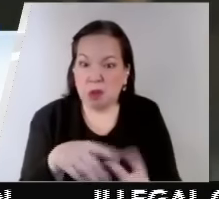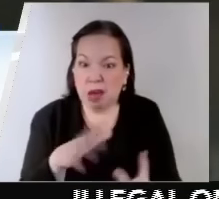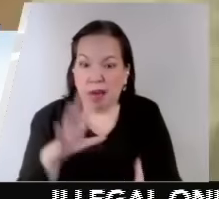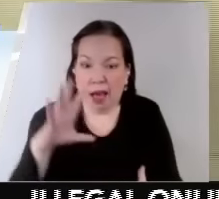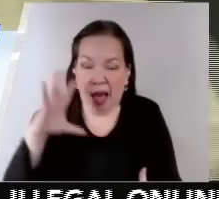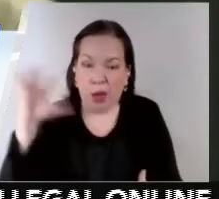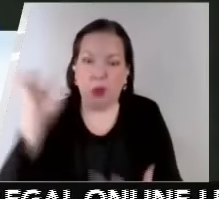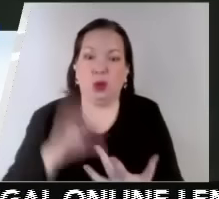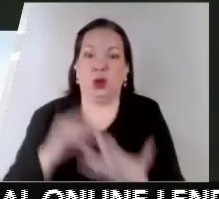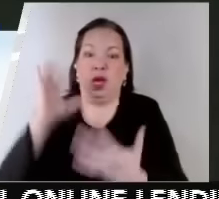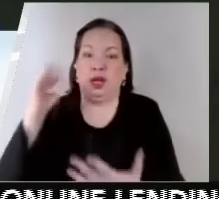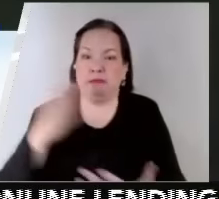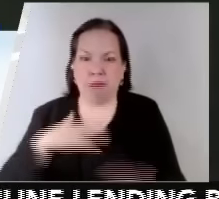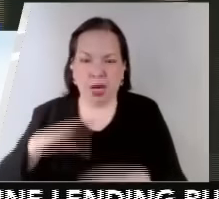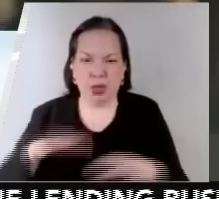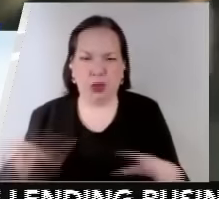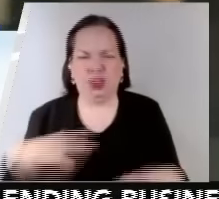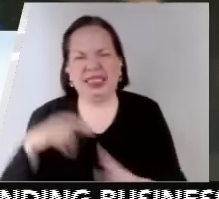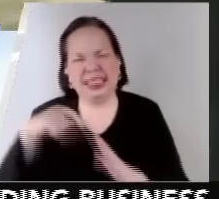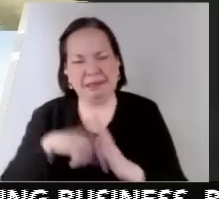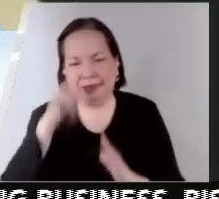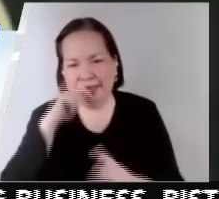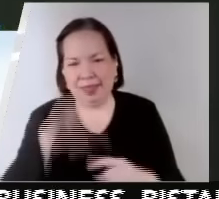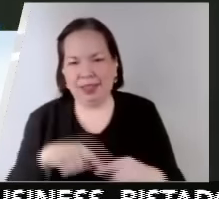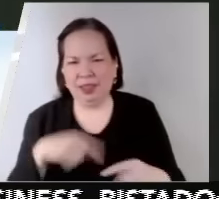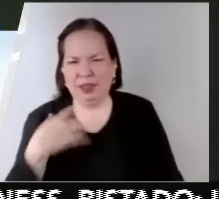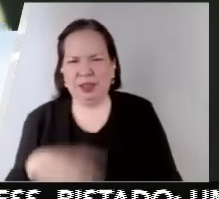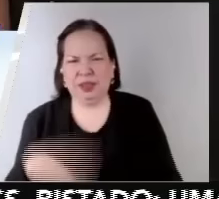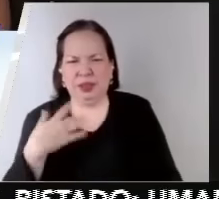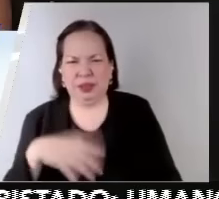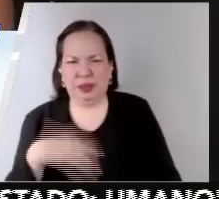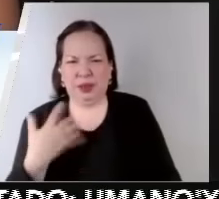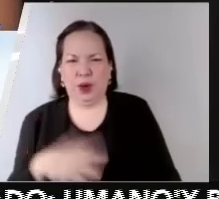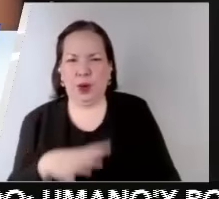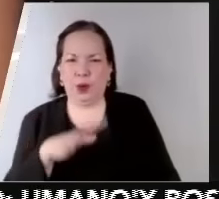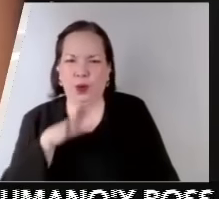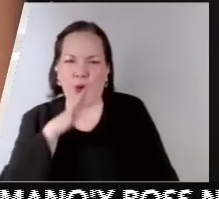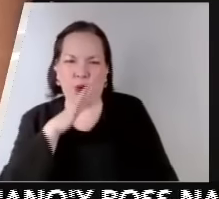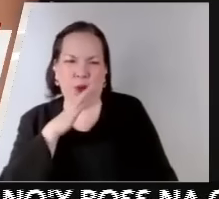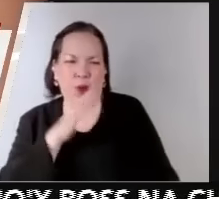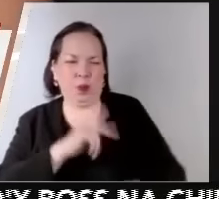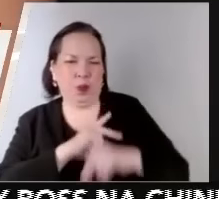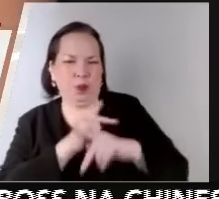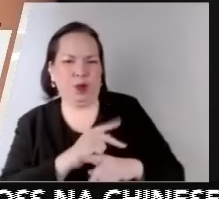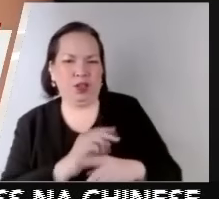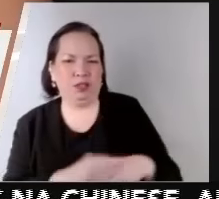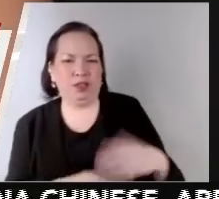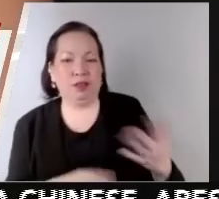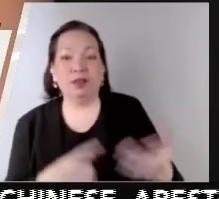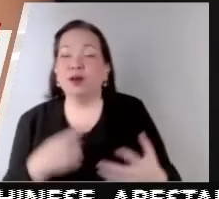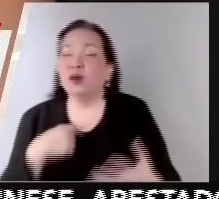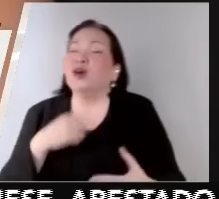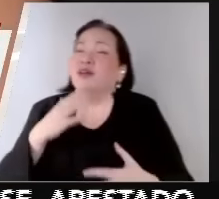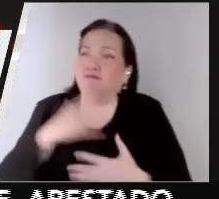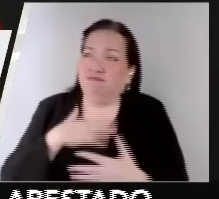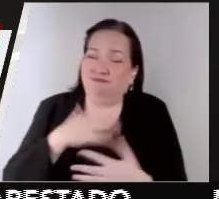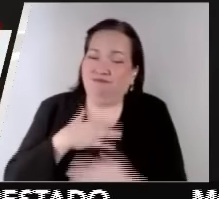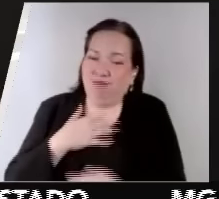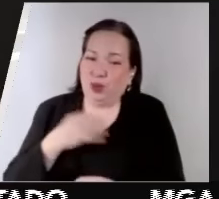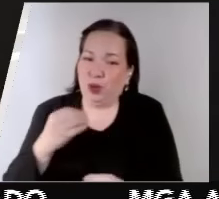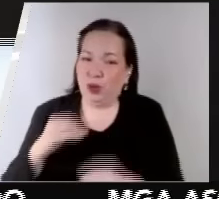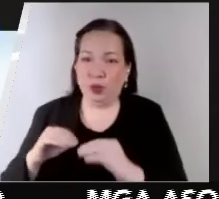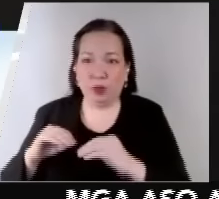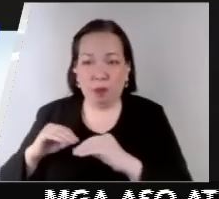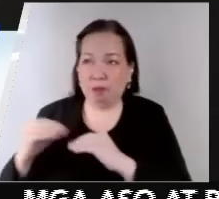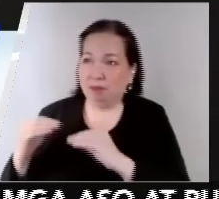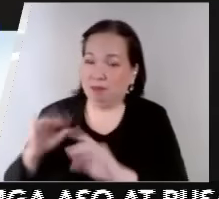ng netizens, she is really mothering. Ang saya-saya ko talaga nung nalaman ko na nag-trending ako. I'm so